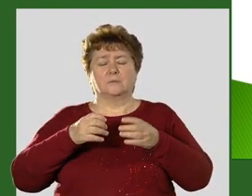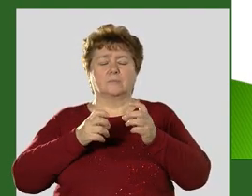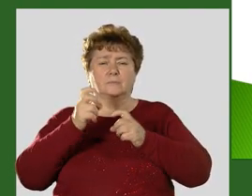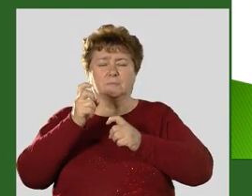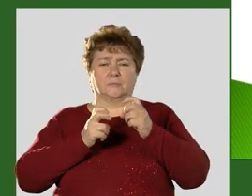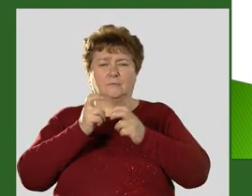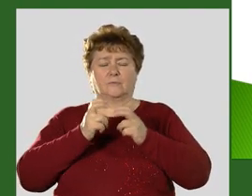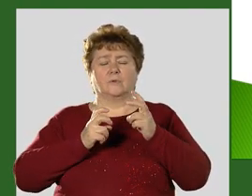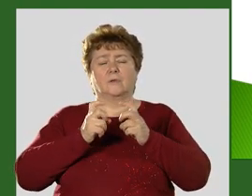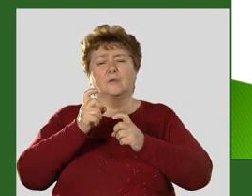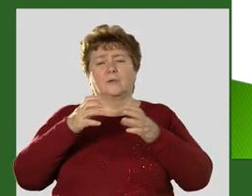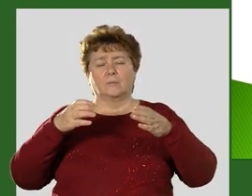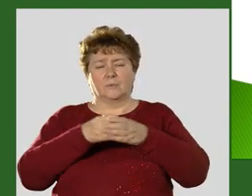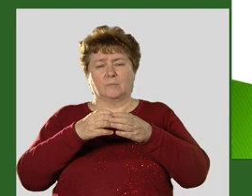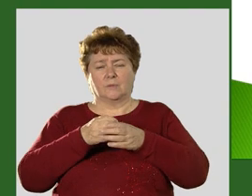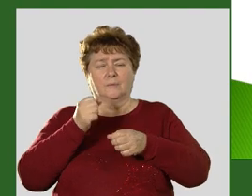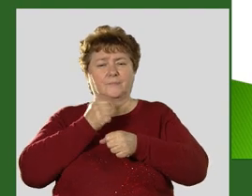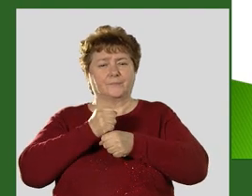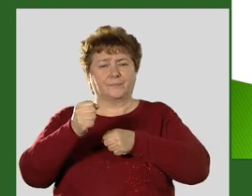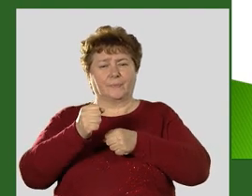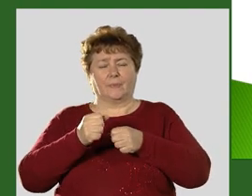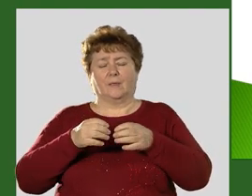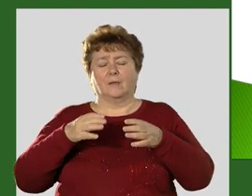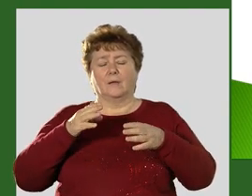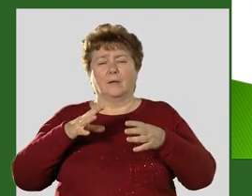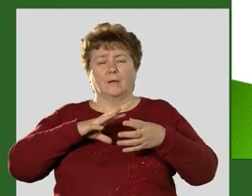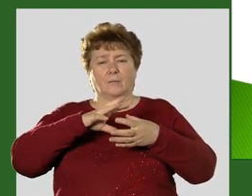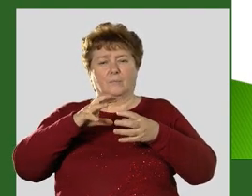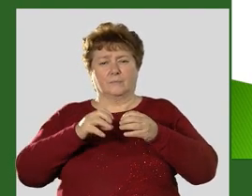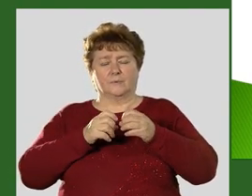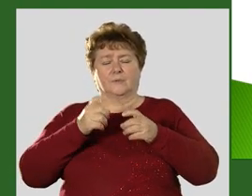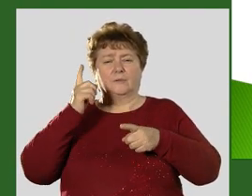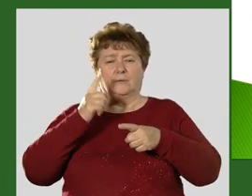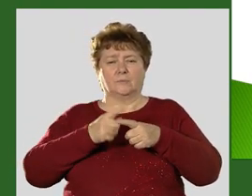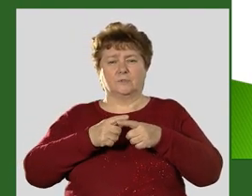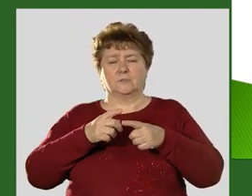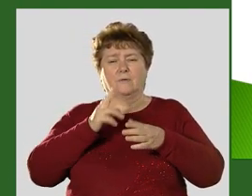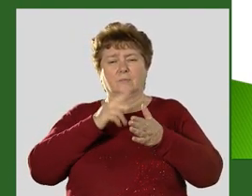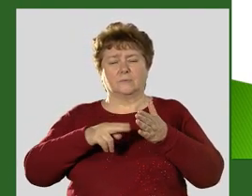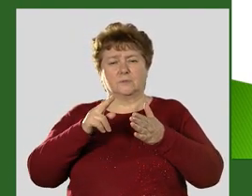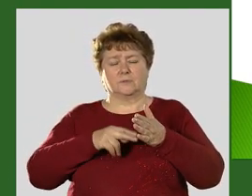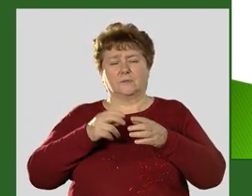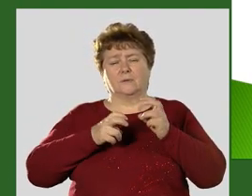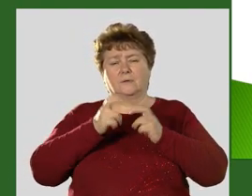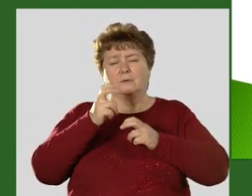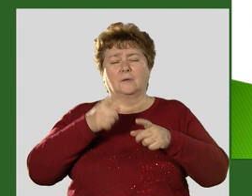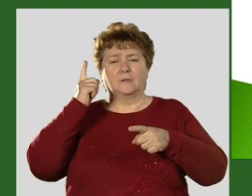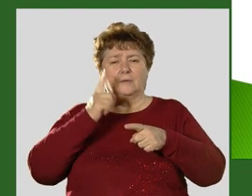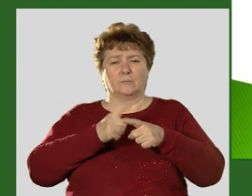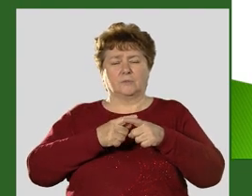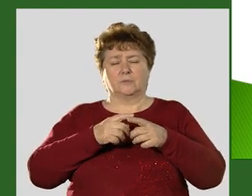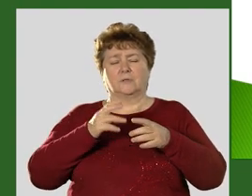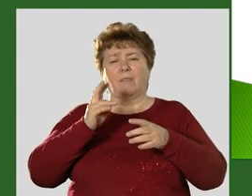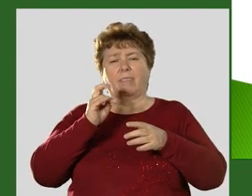заводы и малые предприятия. Основной отраслью деятельности Бишкекского химического завода является химическая